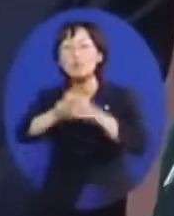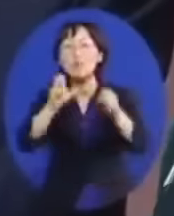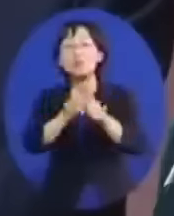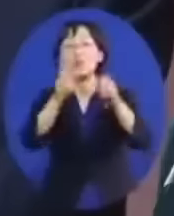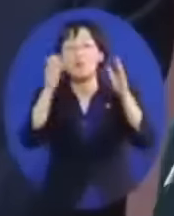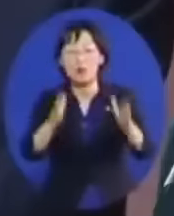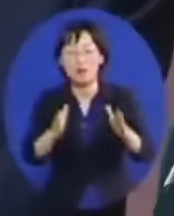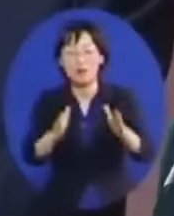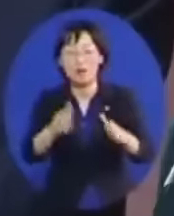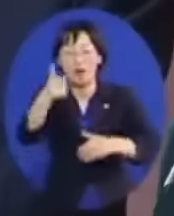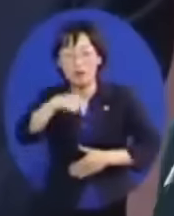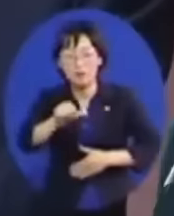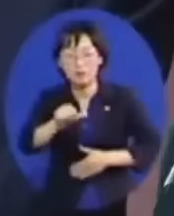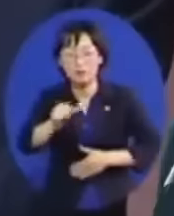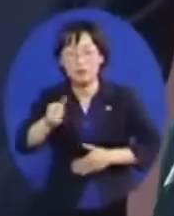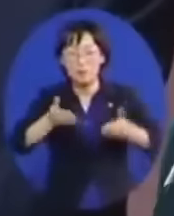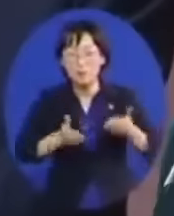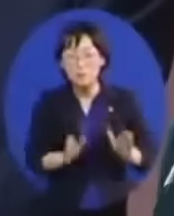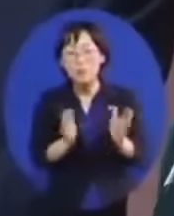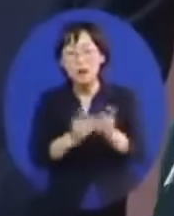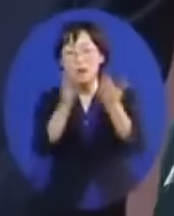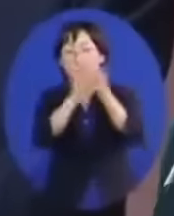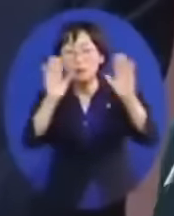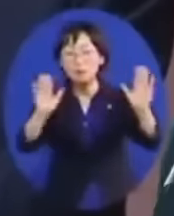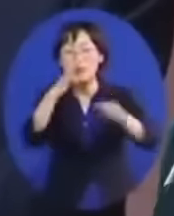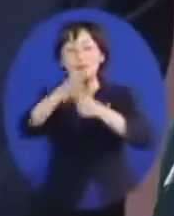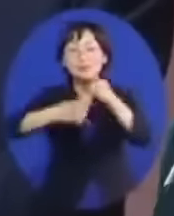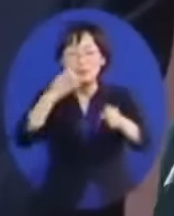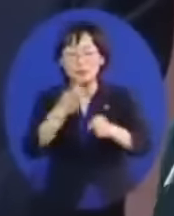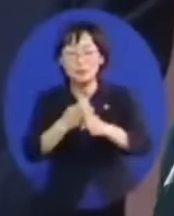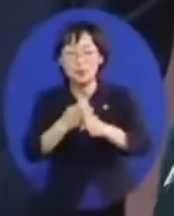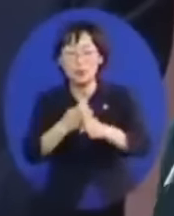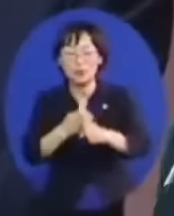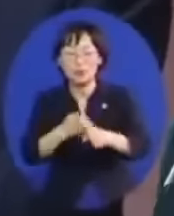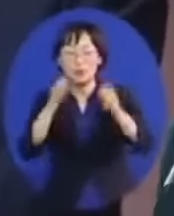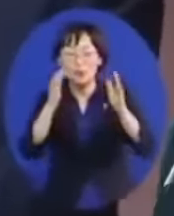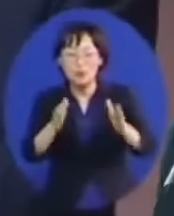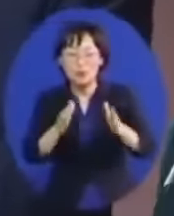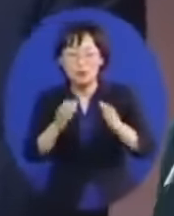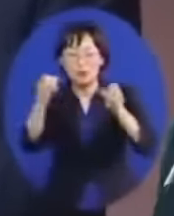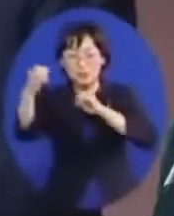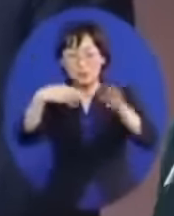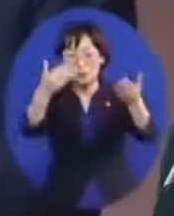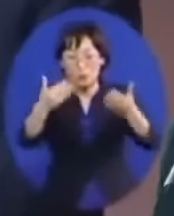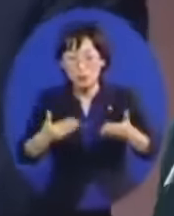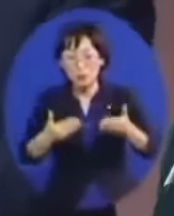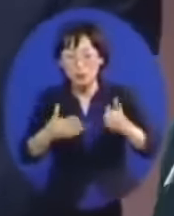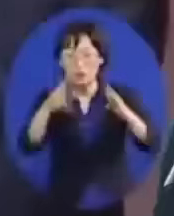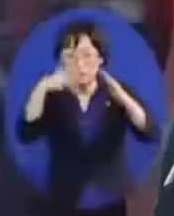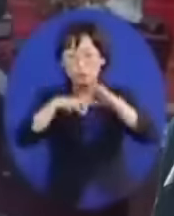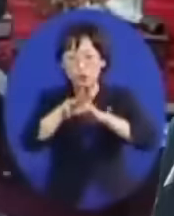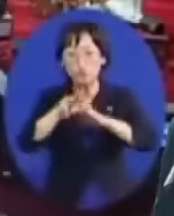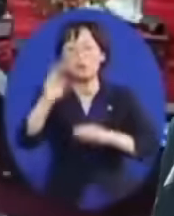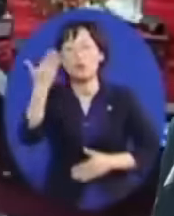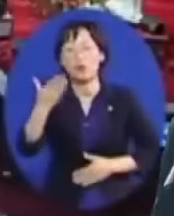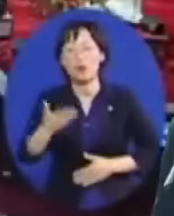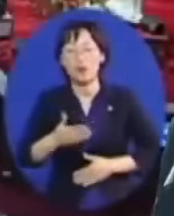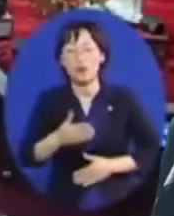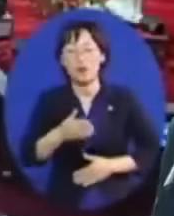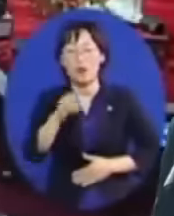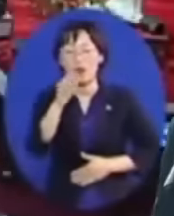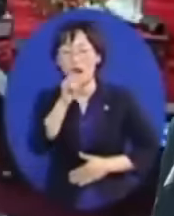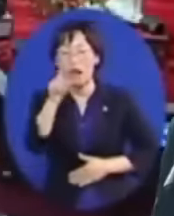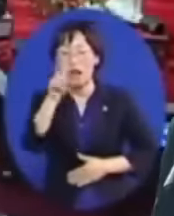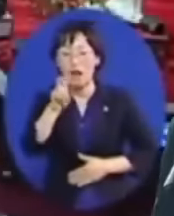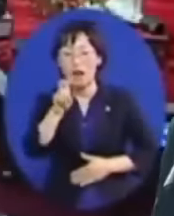아들 이삭을 얻었으며 모세는 40년에 응답을 받아서 자기의 동족을 출애굽시킬 수 있었으며 왕후 에스더의 기도는